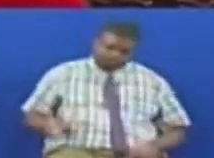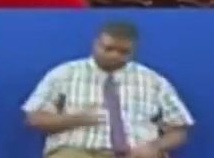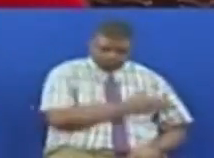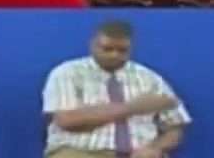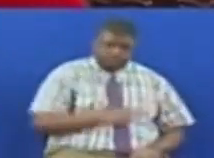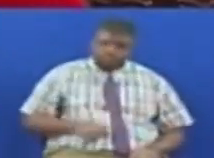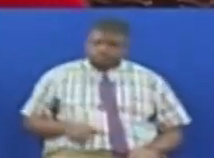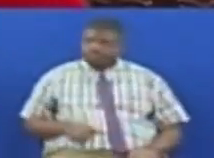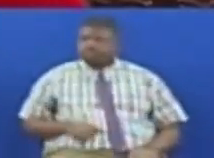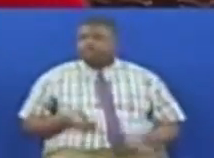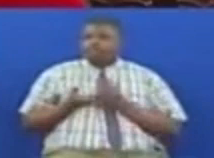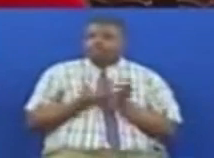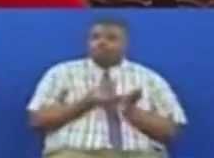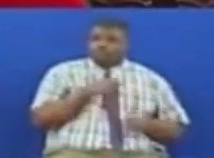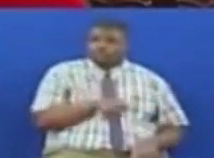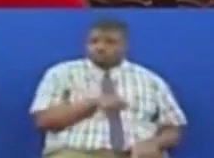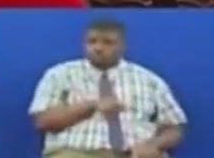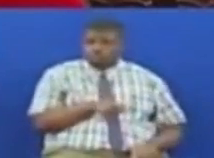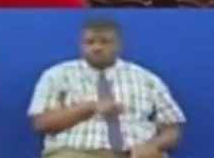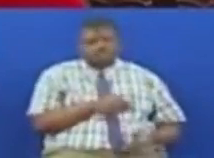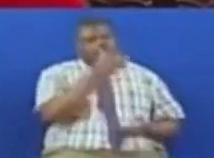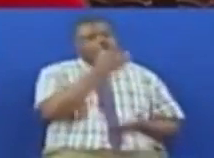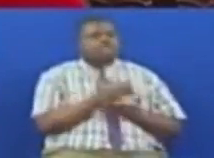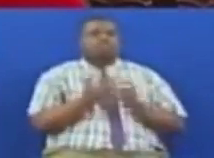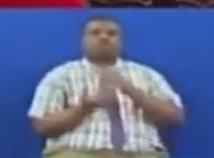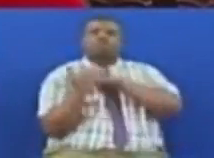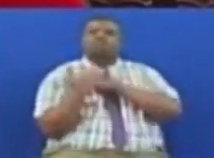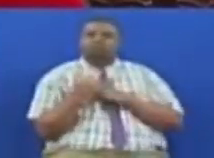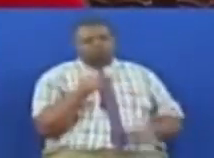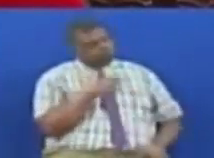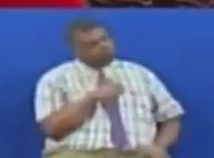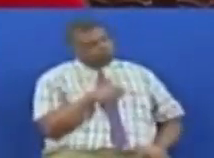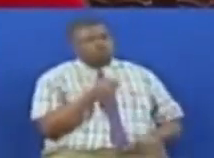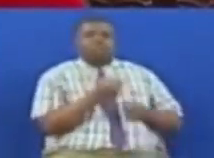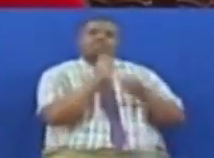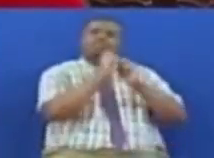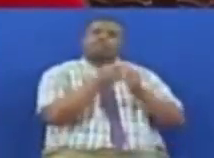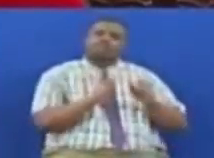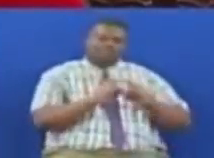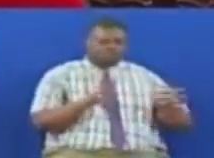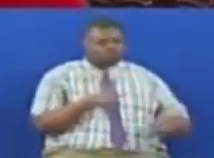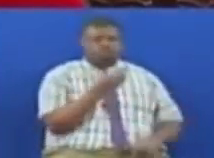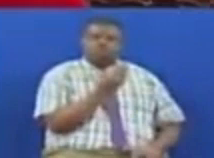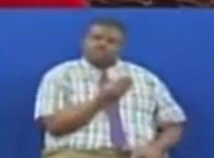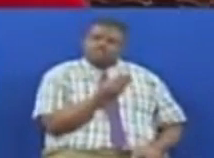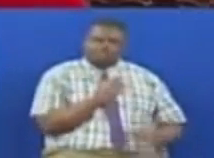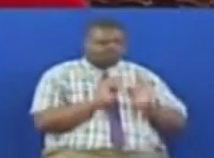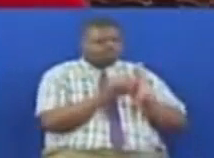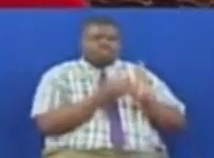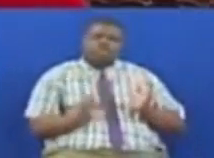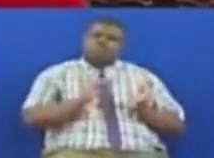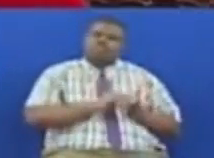msada huu unapendekeza kuifanyia marekebisho sheria ya utekelezaji wa haki na wajibu wa msingi sura namba 3 kwa kufanya marekebisho katika kifungu cha 4 ili kuweka masharti yanayotaka